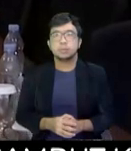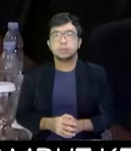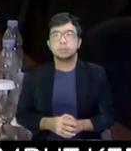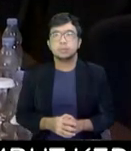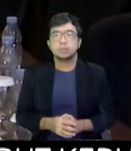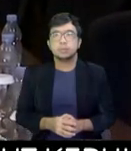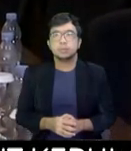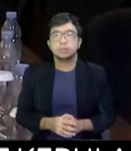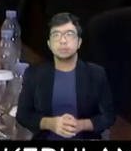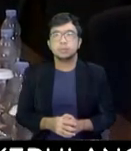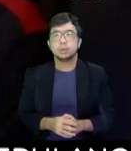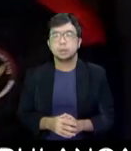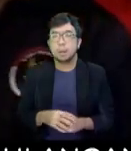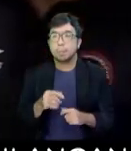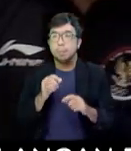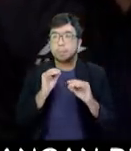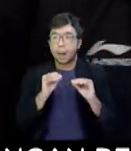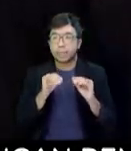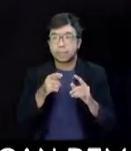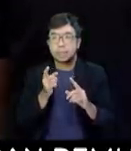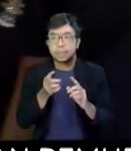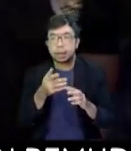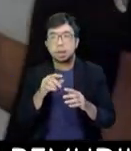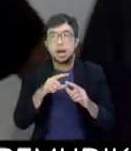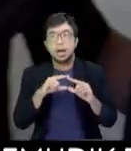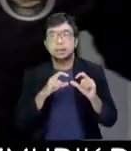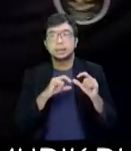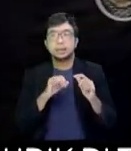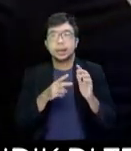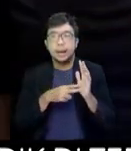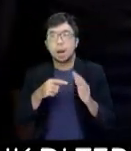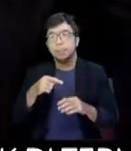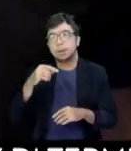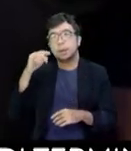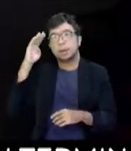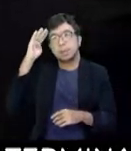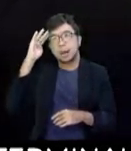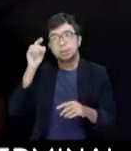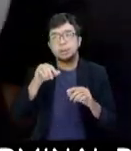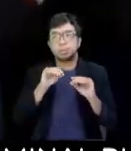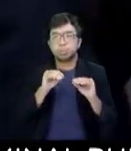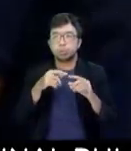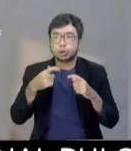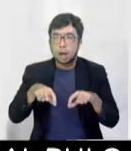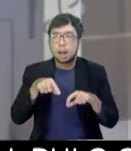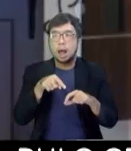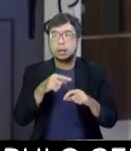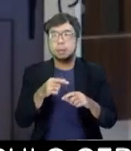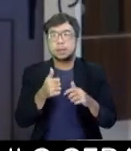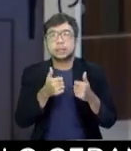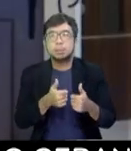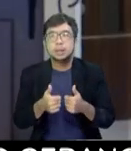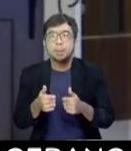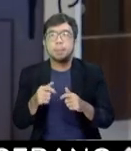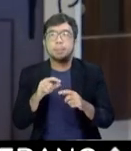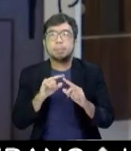bimbingan pelatih Muhammad Hasem Zadeh, Timnas Futsal Indonesia bersemangat untuk terapkan strategi baru pada SEA Games. Khusus mungkin